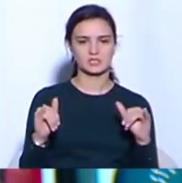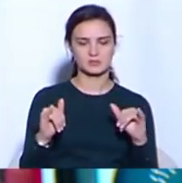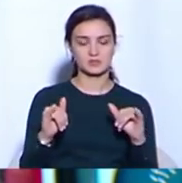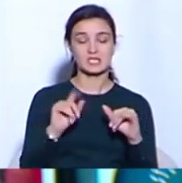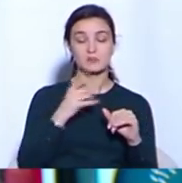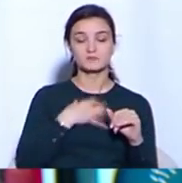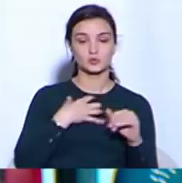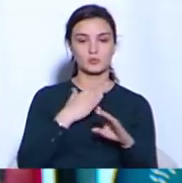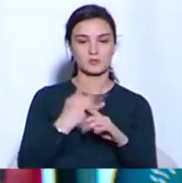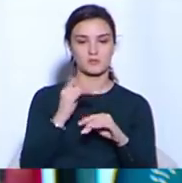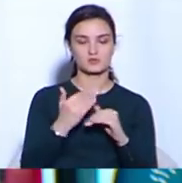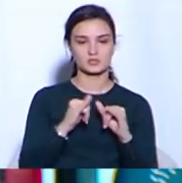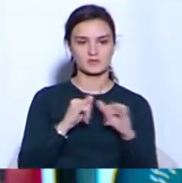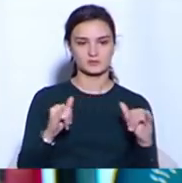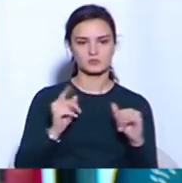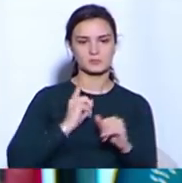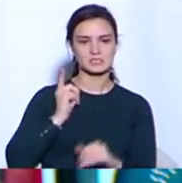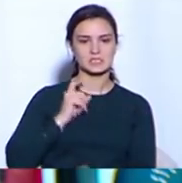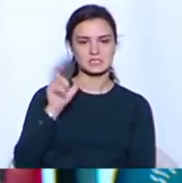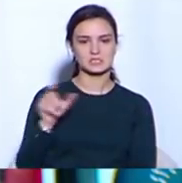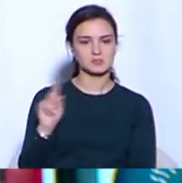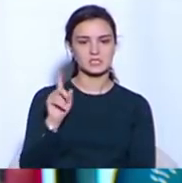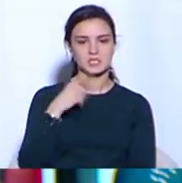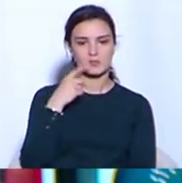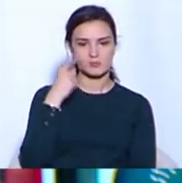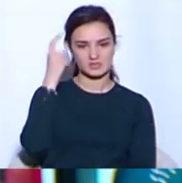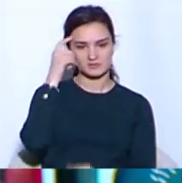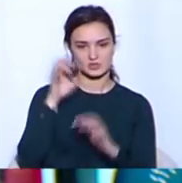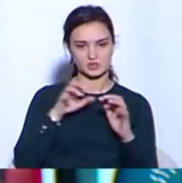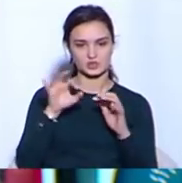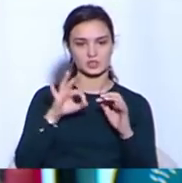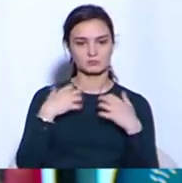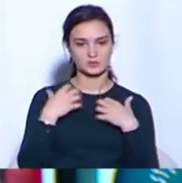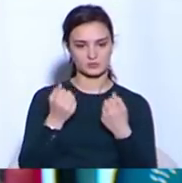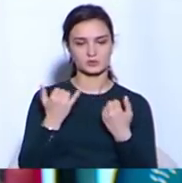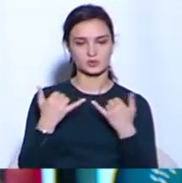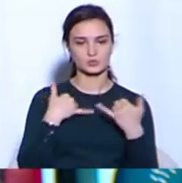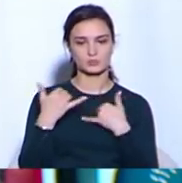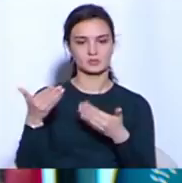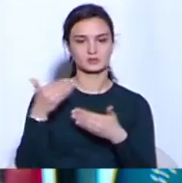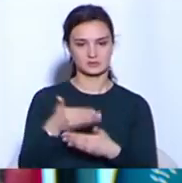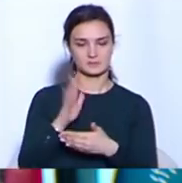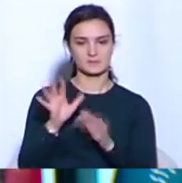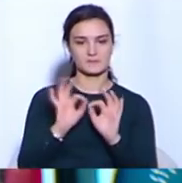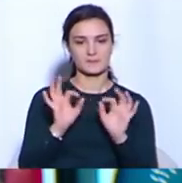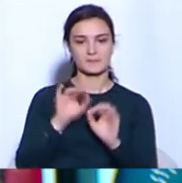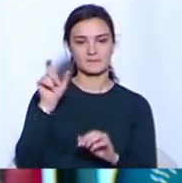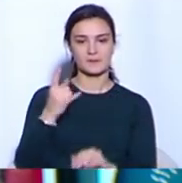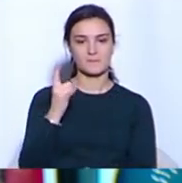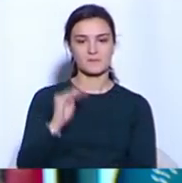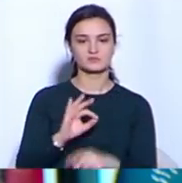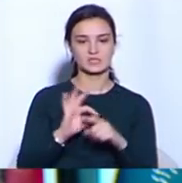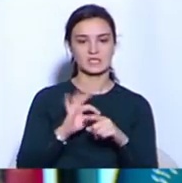და რას ამბობენ ის სპეციალისტები, რომლებიც ტვინის ჯანმრთელობაზე მუშაობენ, დღევანდელ გადაცემაში ჩვენ სტუმართან ერთად გავარკვევთ, რომელიც გახლავთ